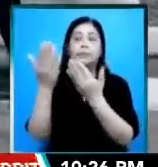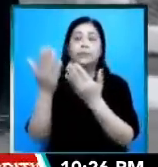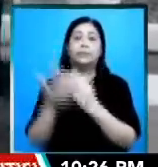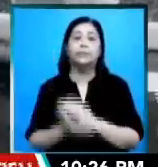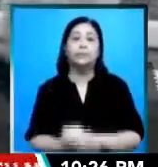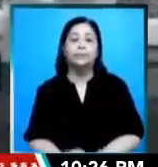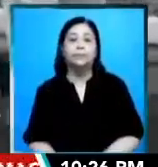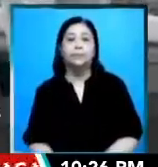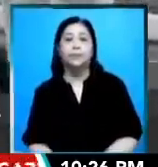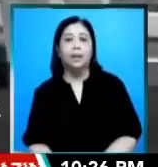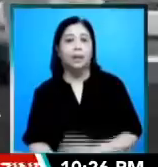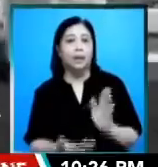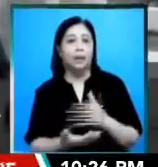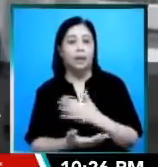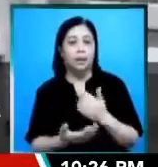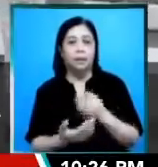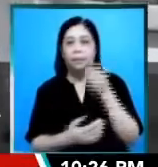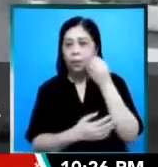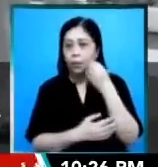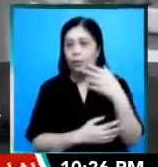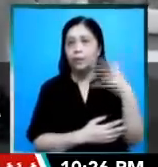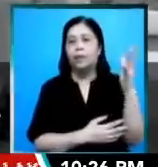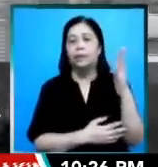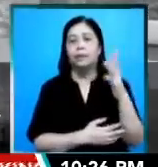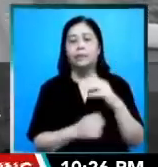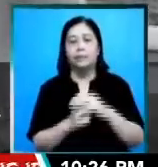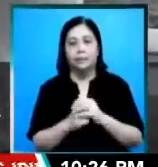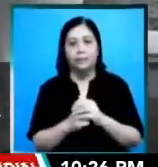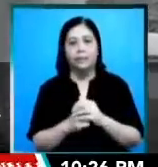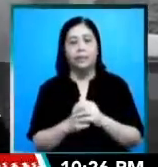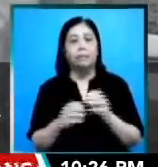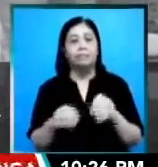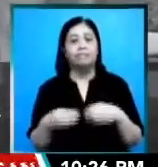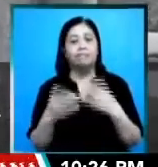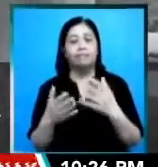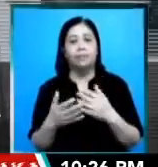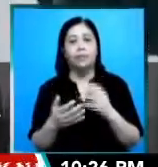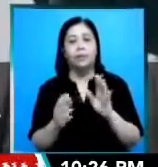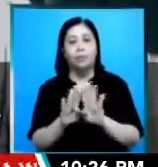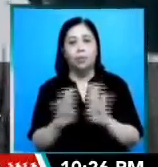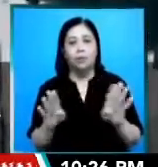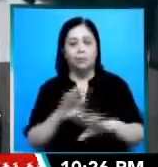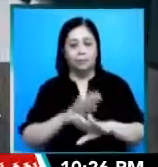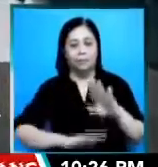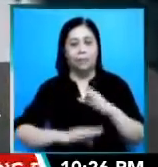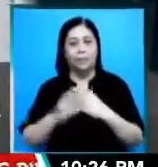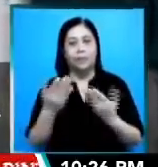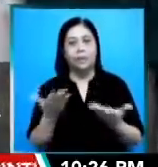Awiting Pauwi Na, ang alay naman ng Bukas Palad Music Ministry para sa dating Pangulo.